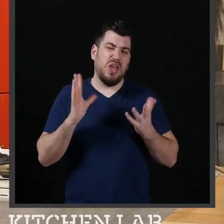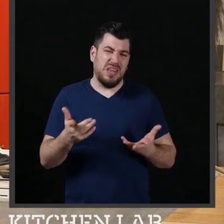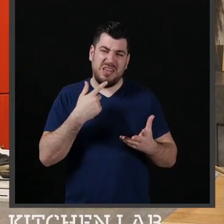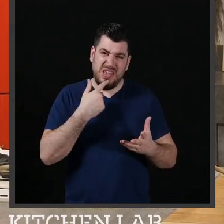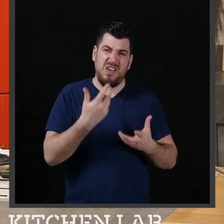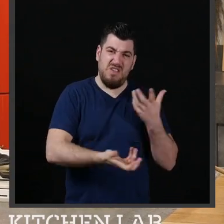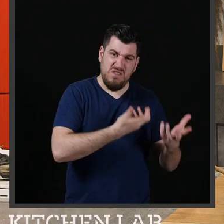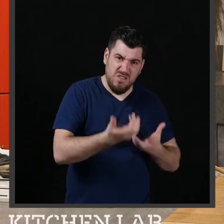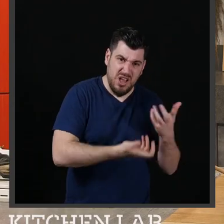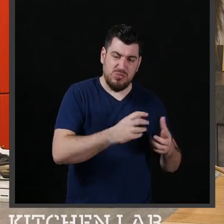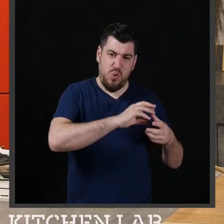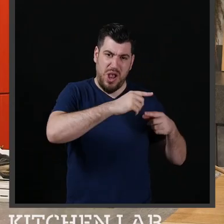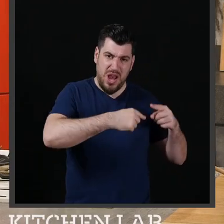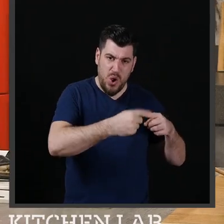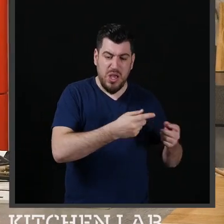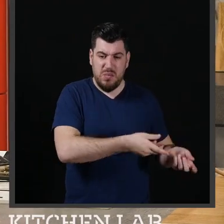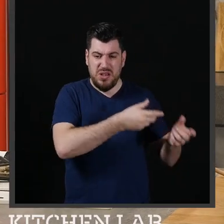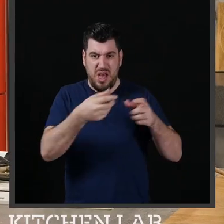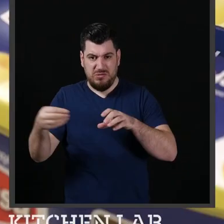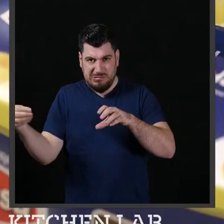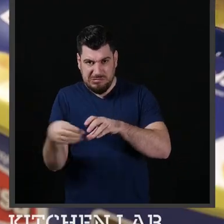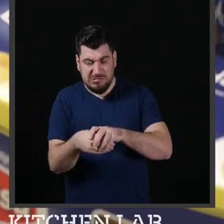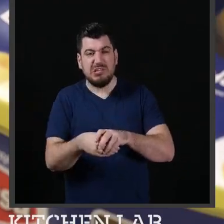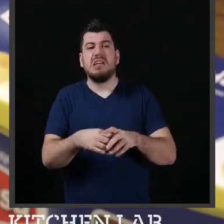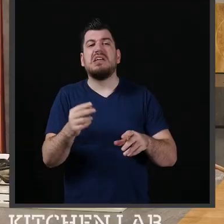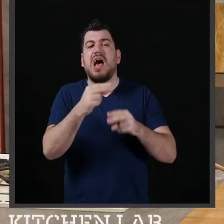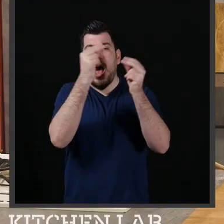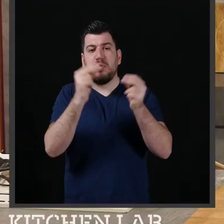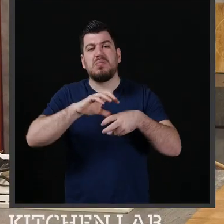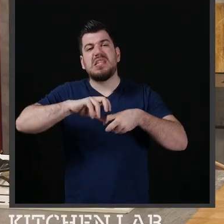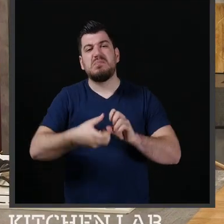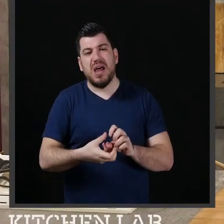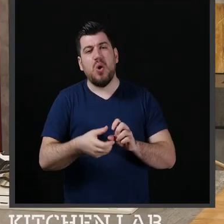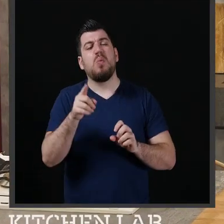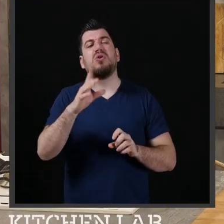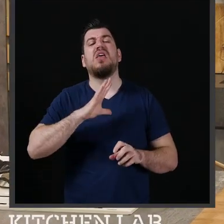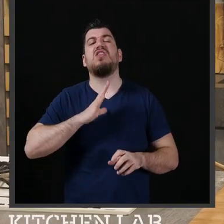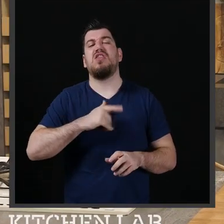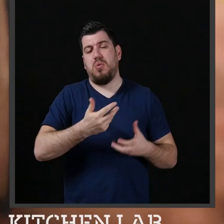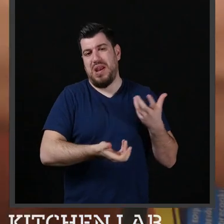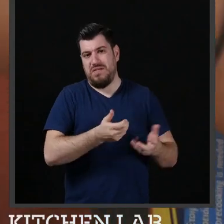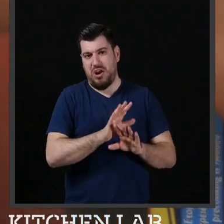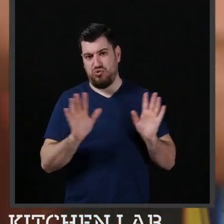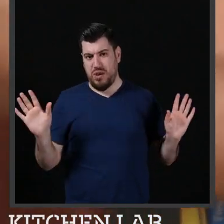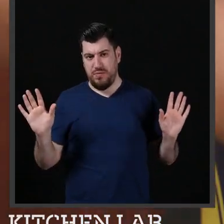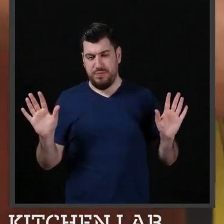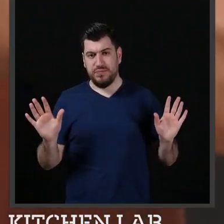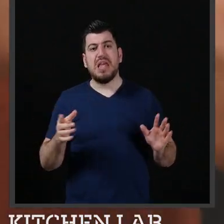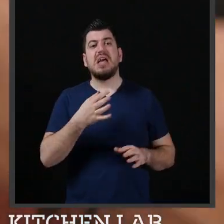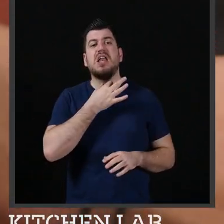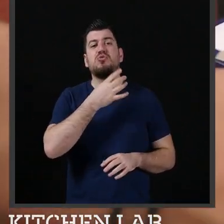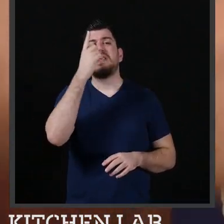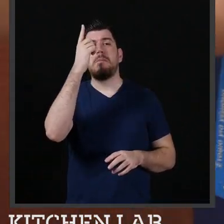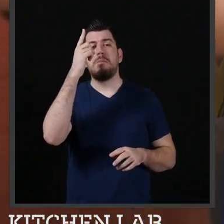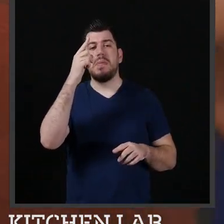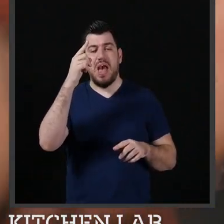τα γεμίσουμε ενώ τα έχουμε βράσει, συνήθως πάνε και δεν μπορούμε να βάλουμε σωστά τη γέμιση. Τώρα, χρειαζόμαστε μία ακριβώς συσκευασία. Δεν χρειάζεται να